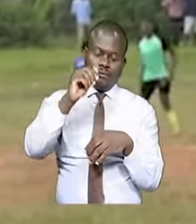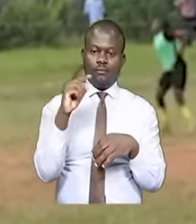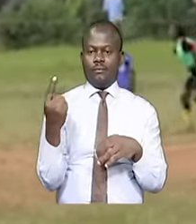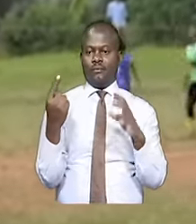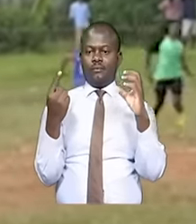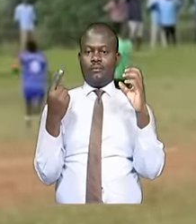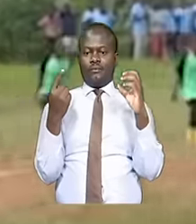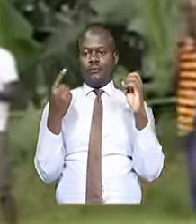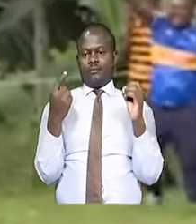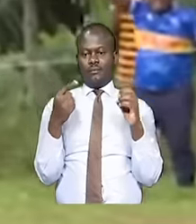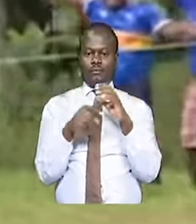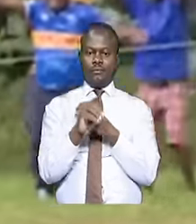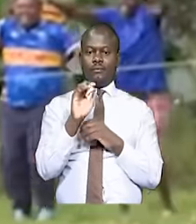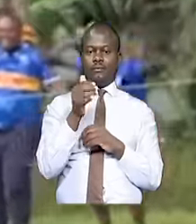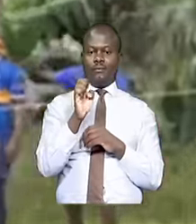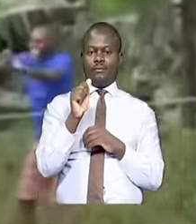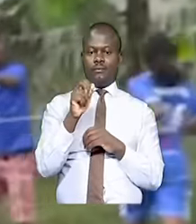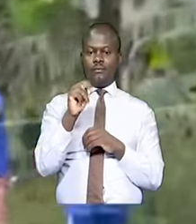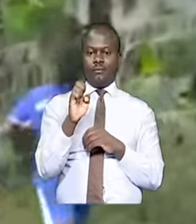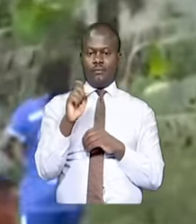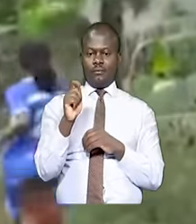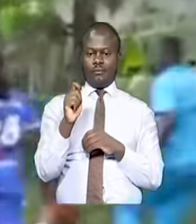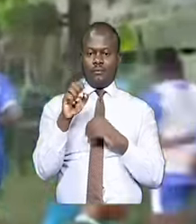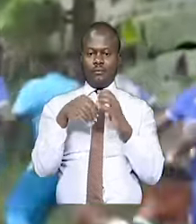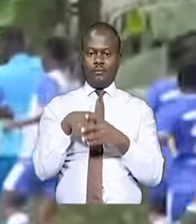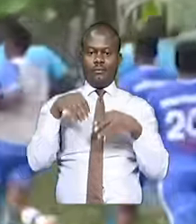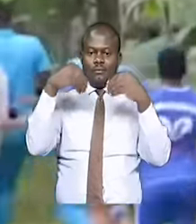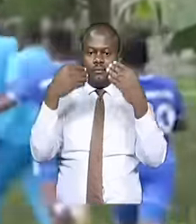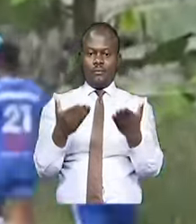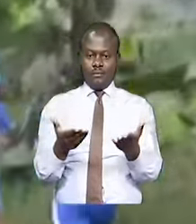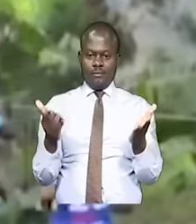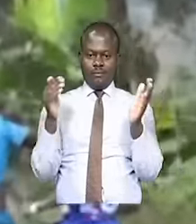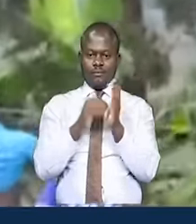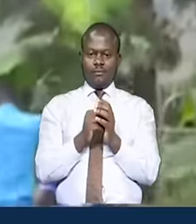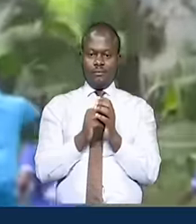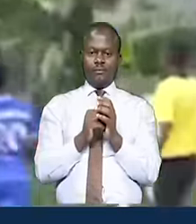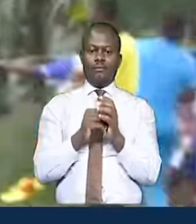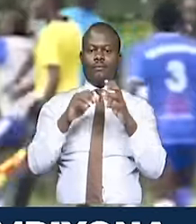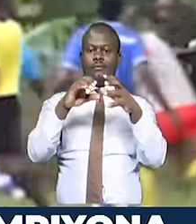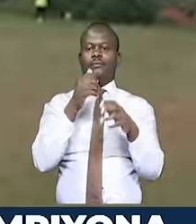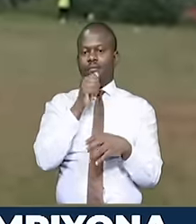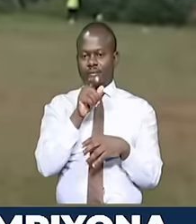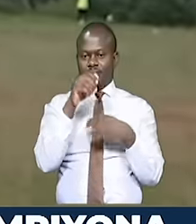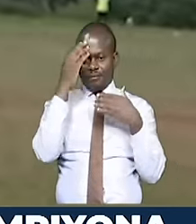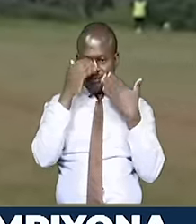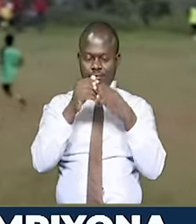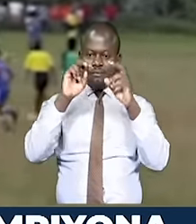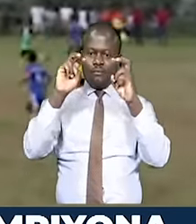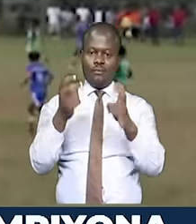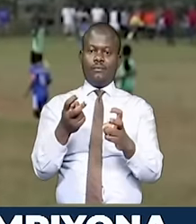kimwe cyatsinzwe na Jeanette nicyo cyahaye insinzi ndetse n'igikombe ikipe ya Rayon Sport cyane ko